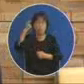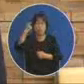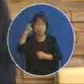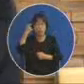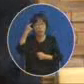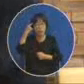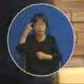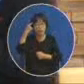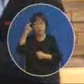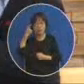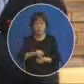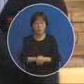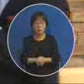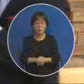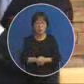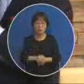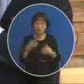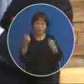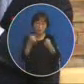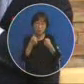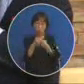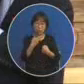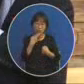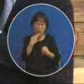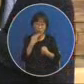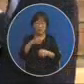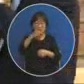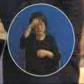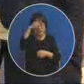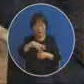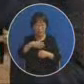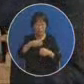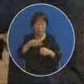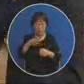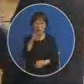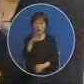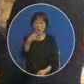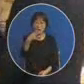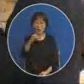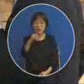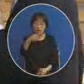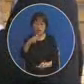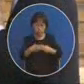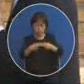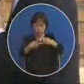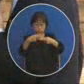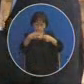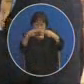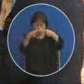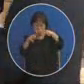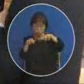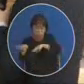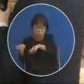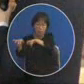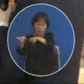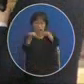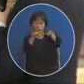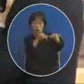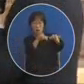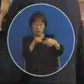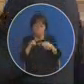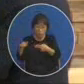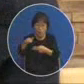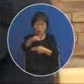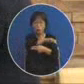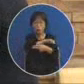싸우든지 어떤지 해야 되는데 여리고를 돌아라고 하는 겁니다. He doesn't tell them to carry the Ark of the Covenant to go in and fight. He says carry the Ark of the Covenant and go around the walls.